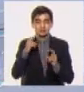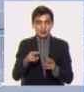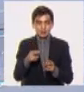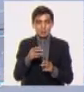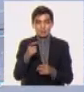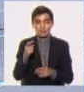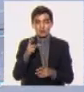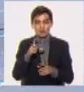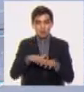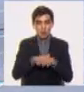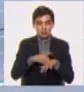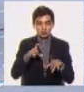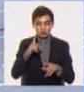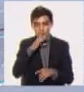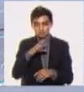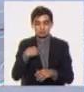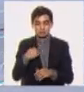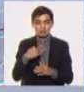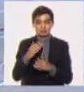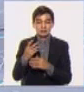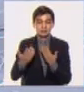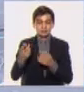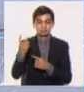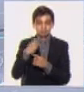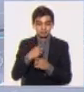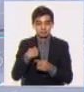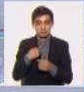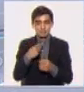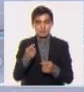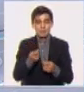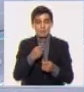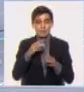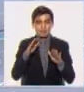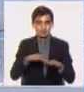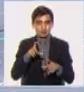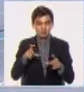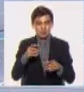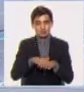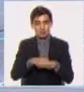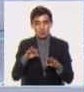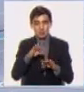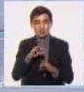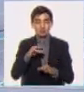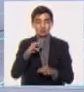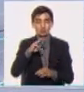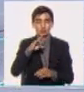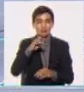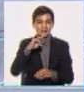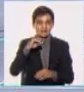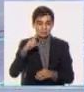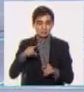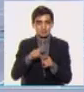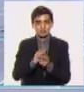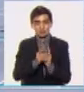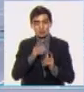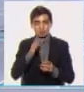қоныстандыратынын айтып хабарлауда. Сонымен карантиннен кейінгі туризм қалай өзгереді? Тілшіміз Жанар Жолтаев анықтап